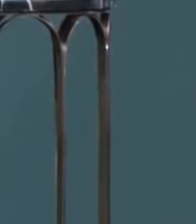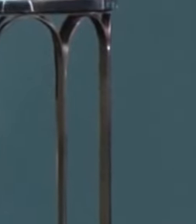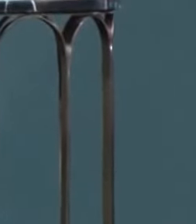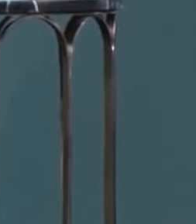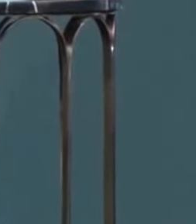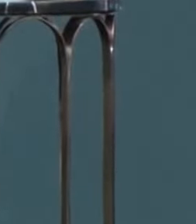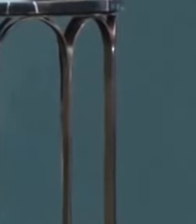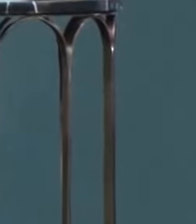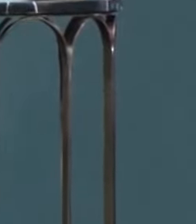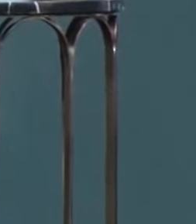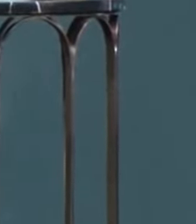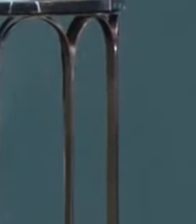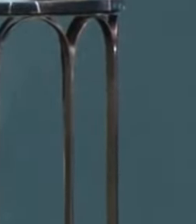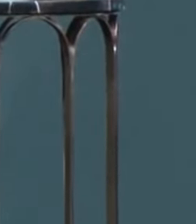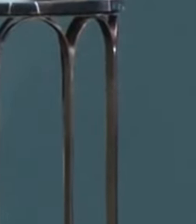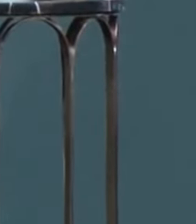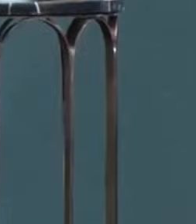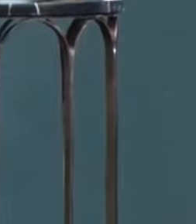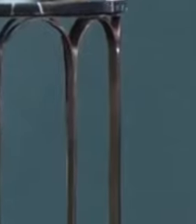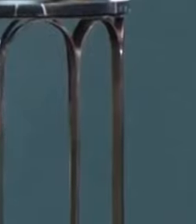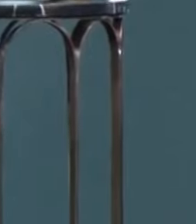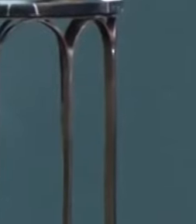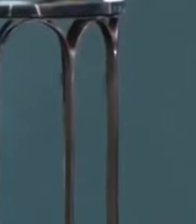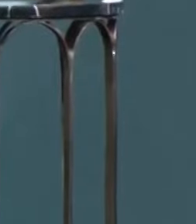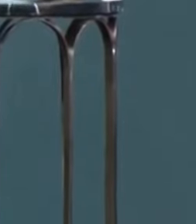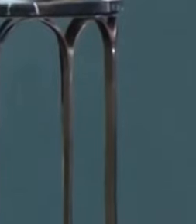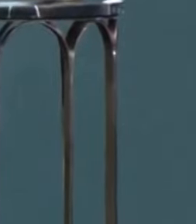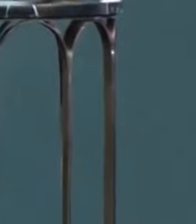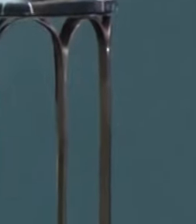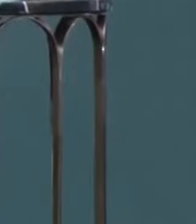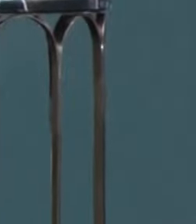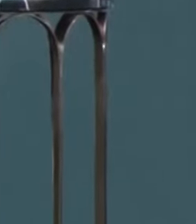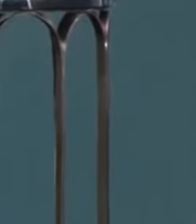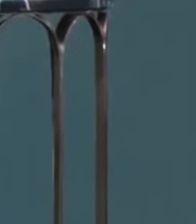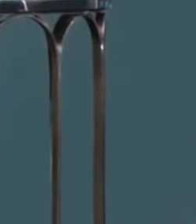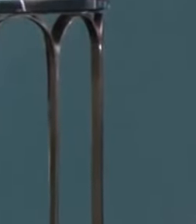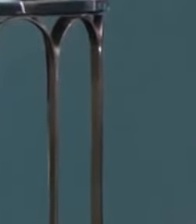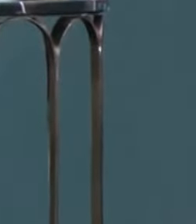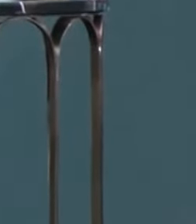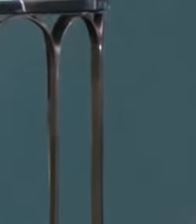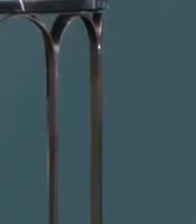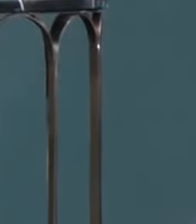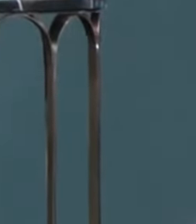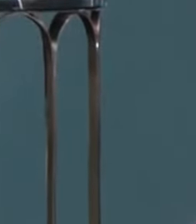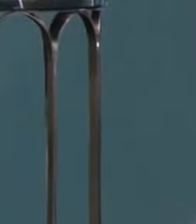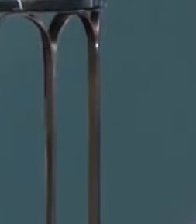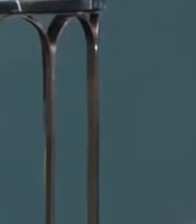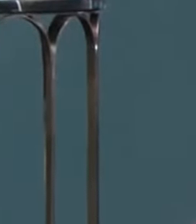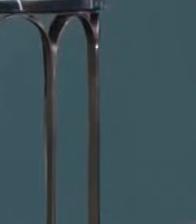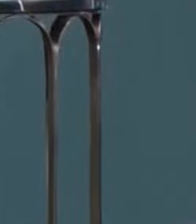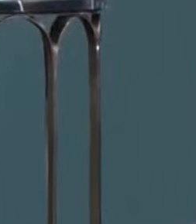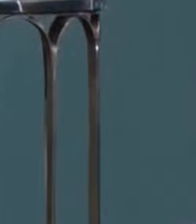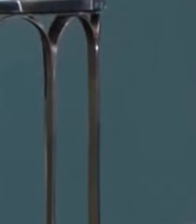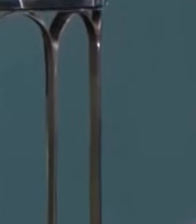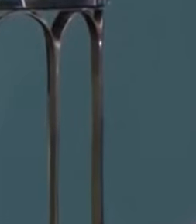first month, I went on and told all the country, all the leaders, all the companies and CEOs that I still want to invest. I still